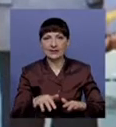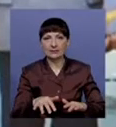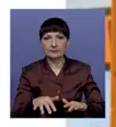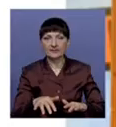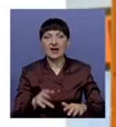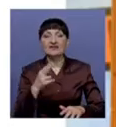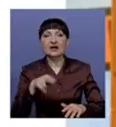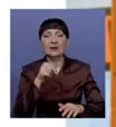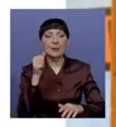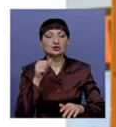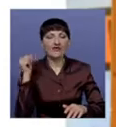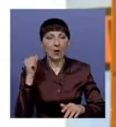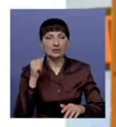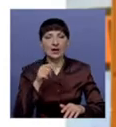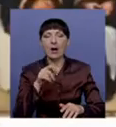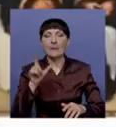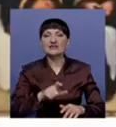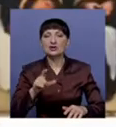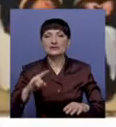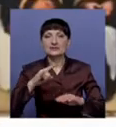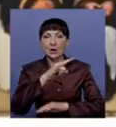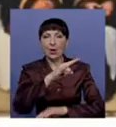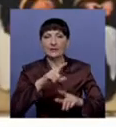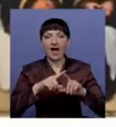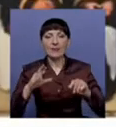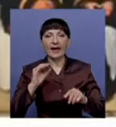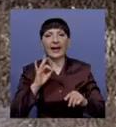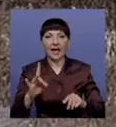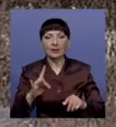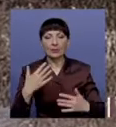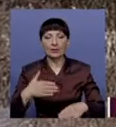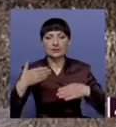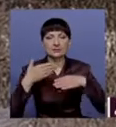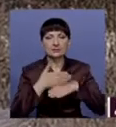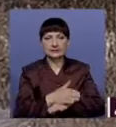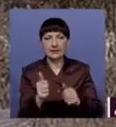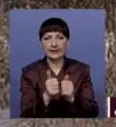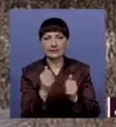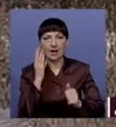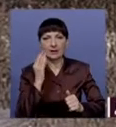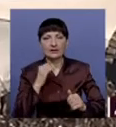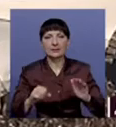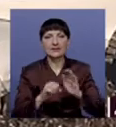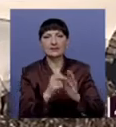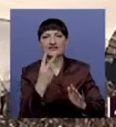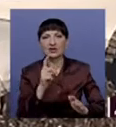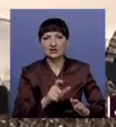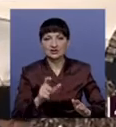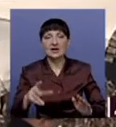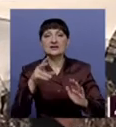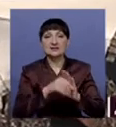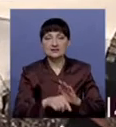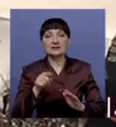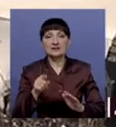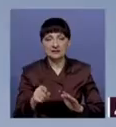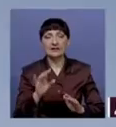Напомним, в декабре прошлого года пассажирский самолет авиакомпании БКР потерпел крушение и унес жизни 12 человек. Среди